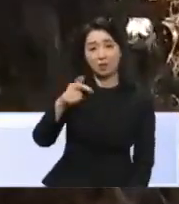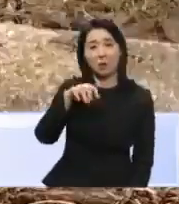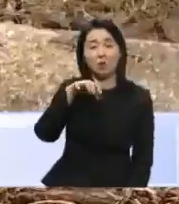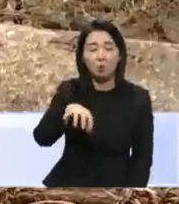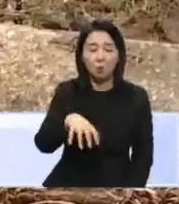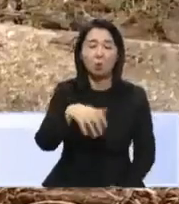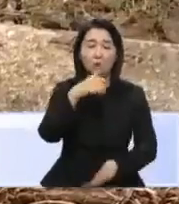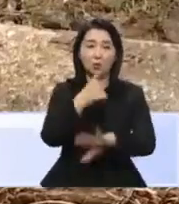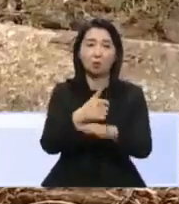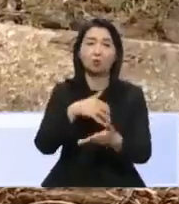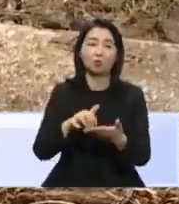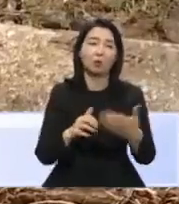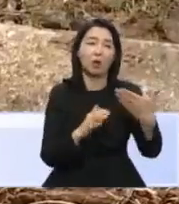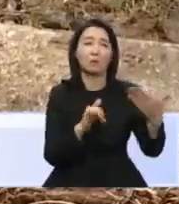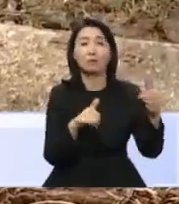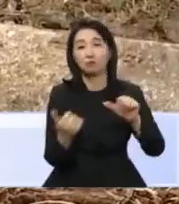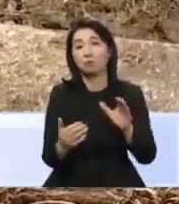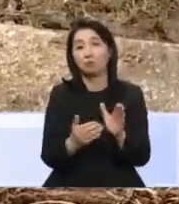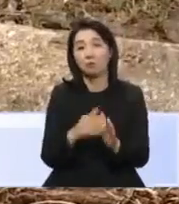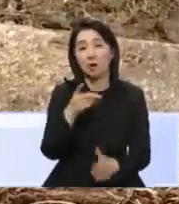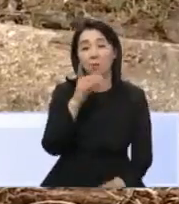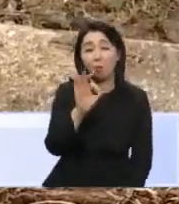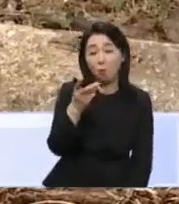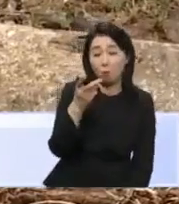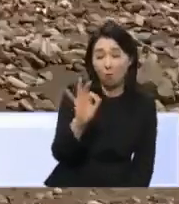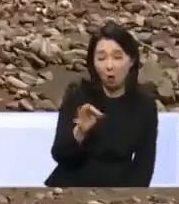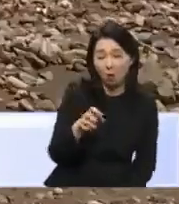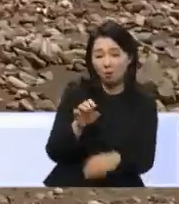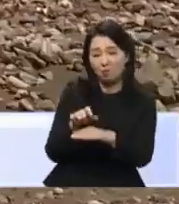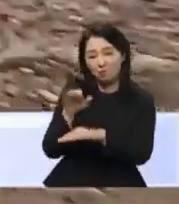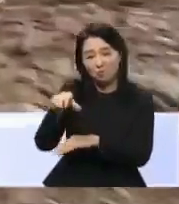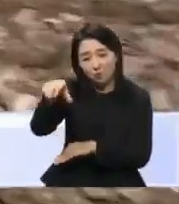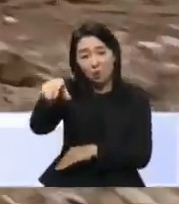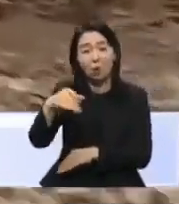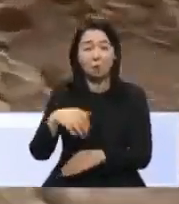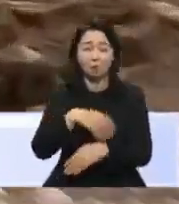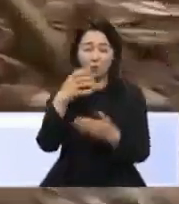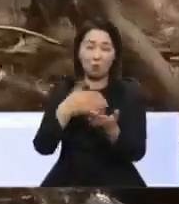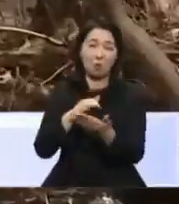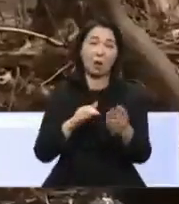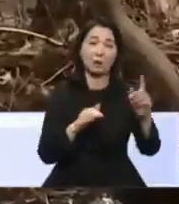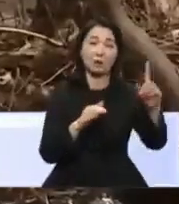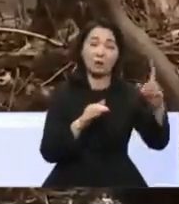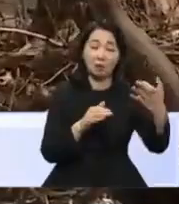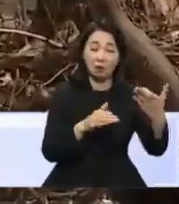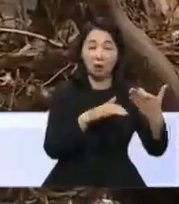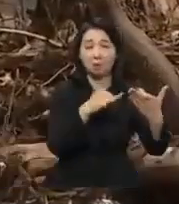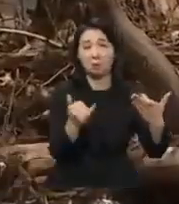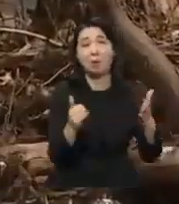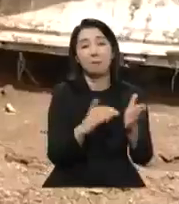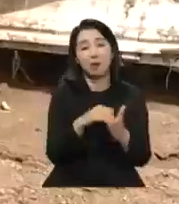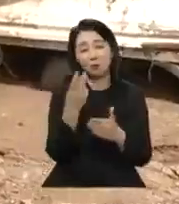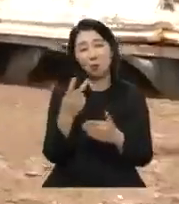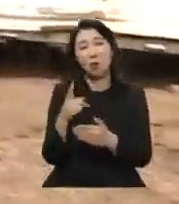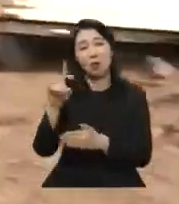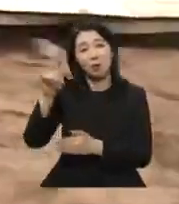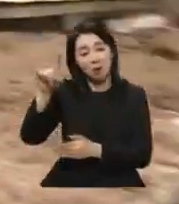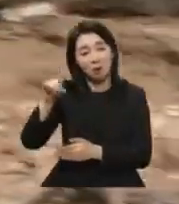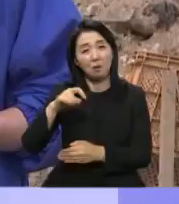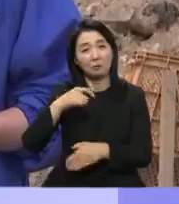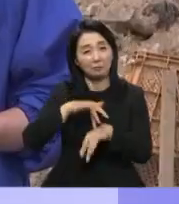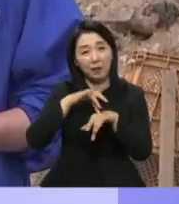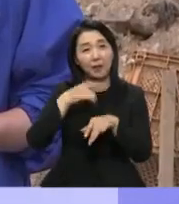9명이 숨졌습니다 붕어와 영주 문경 등 경북 전체에서 여러 엄명의 숨지고 8명은 아직 찾지 못하고 있습니다